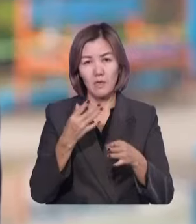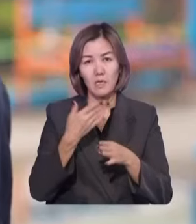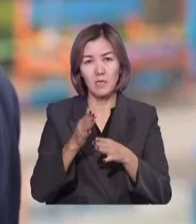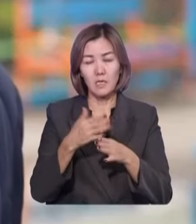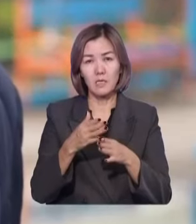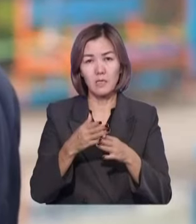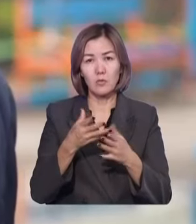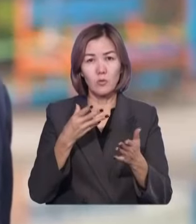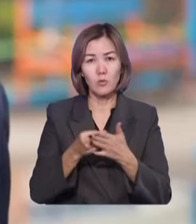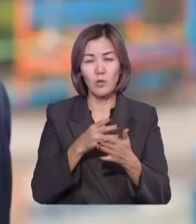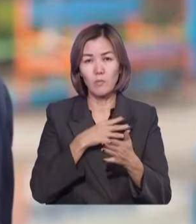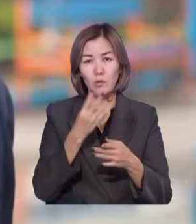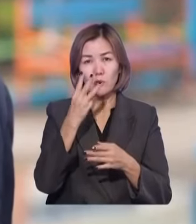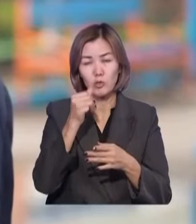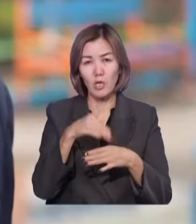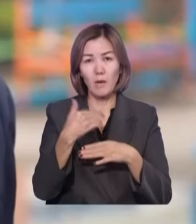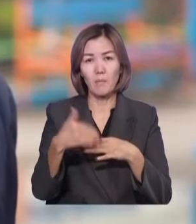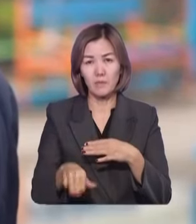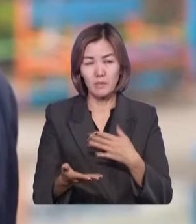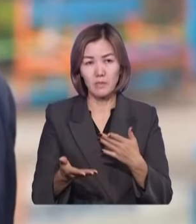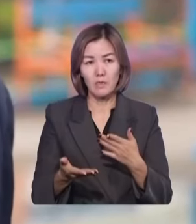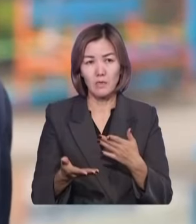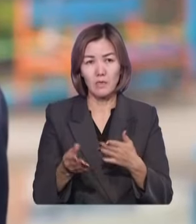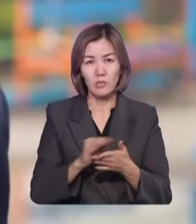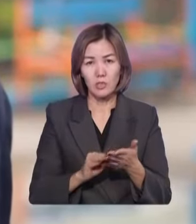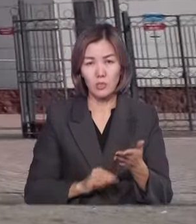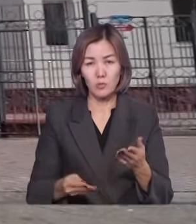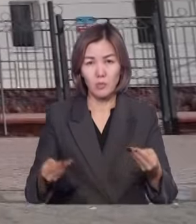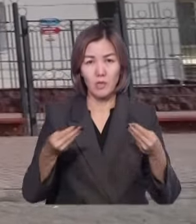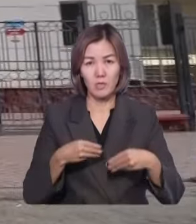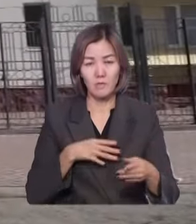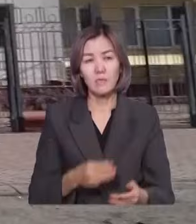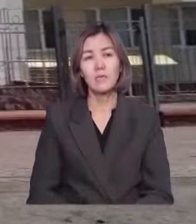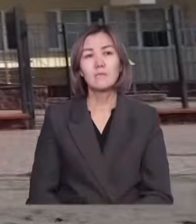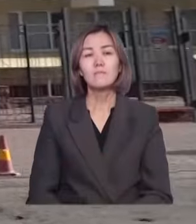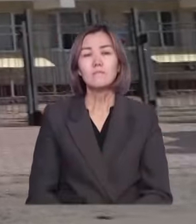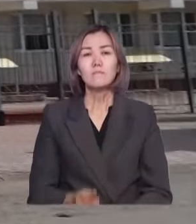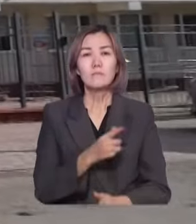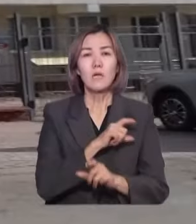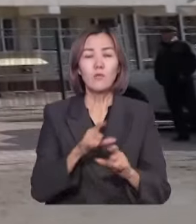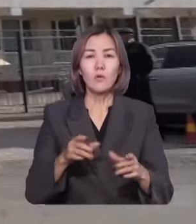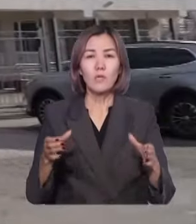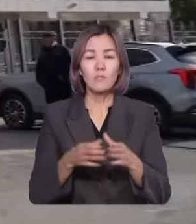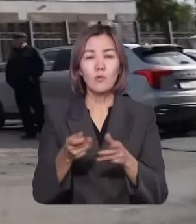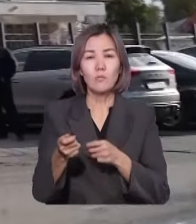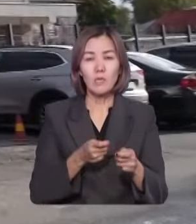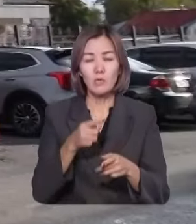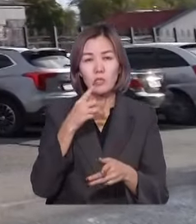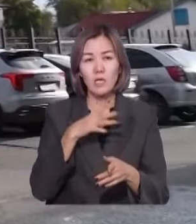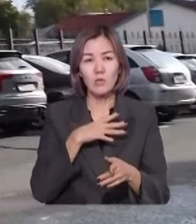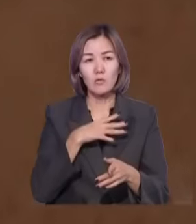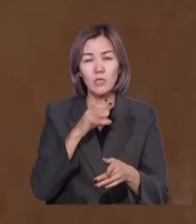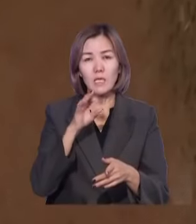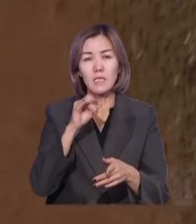neke kaytarmaysındar degen, müşay bolup da tölemepsindir degen jazıp eken. Al audandık aurukhananın bölüm mengerüşüsünün aytuunşa